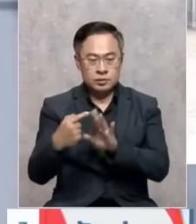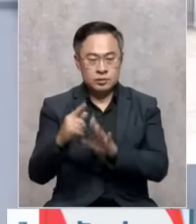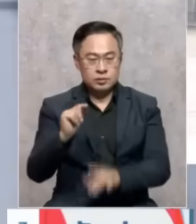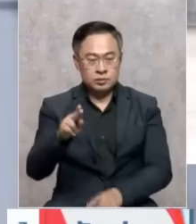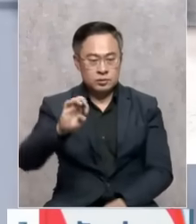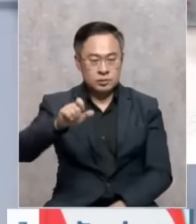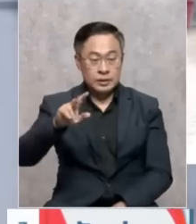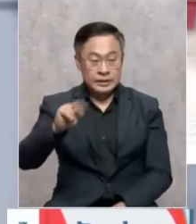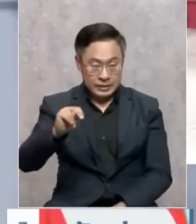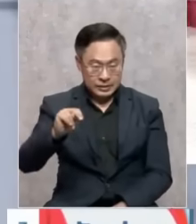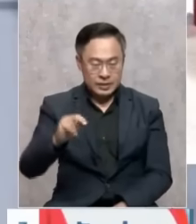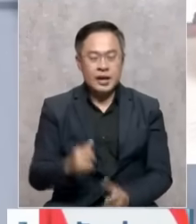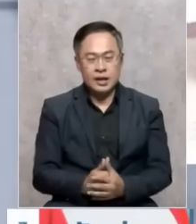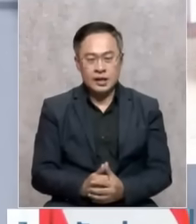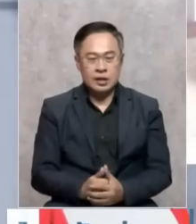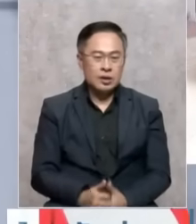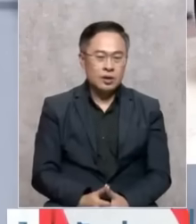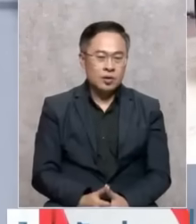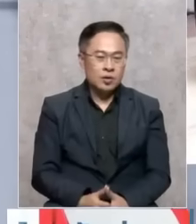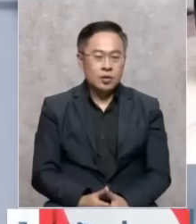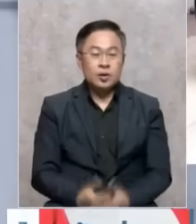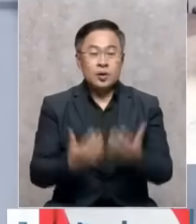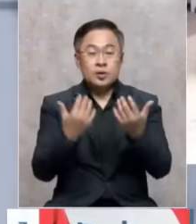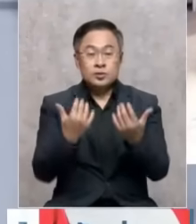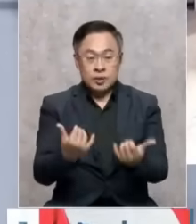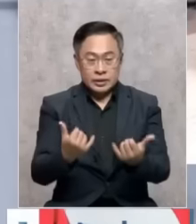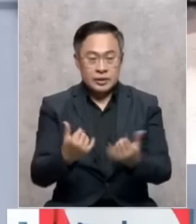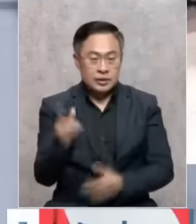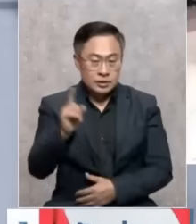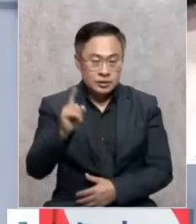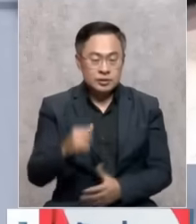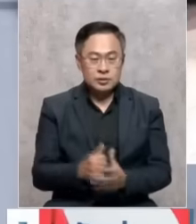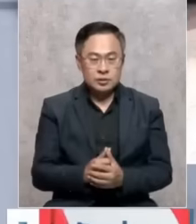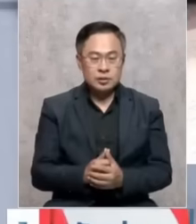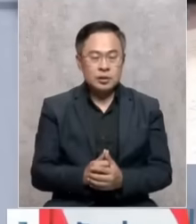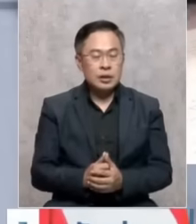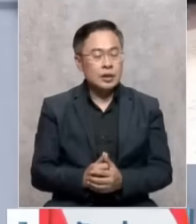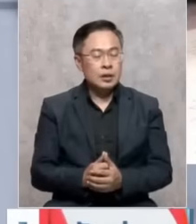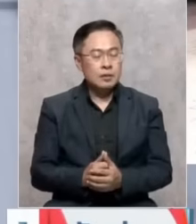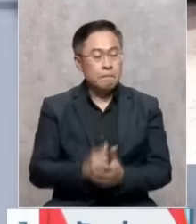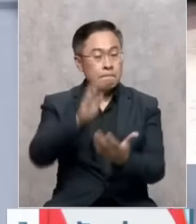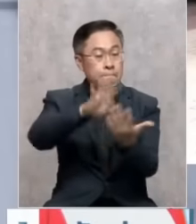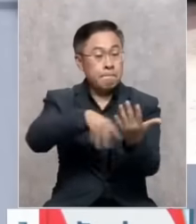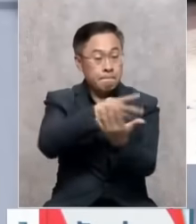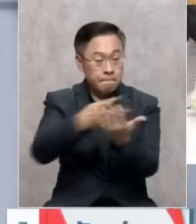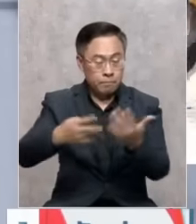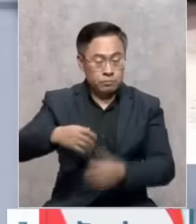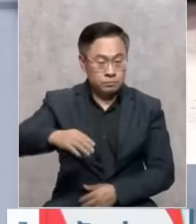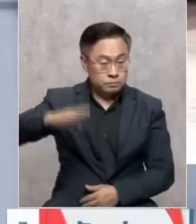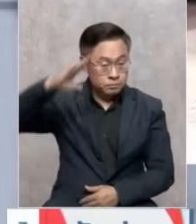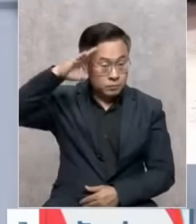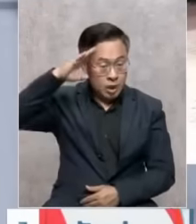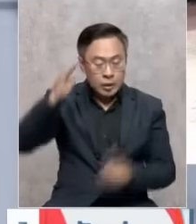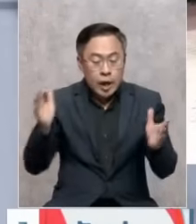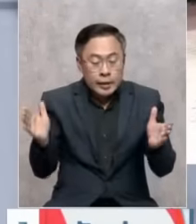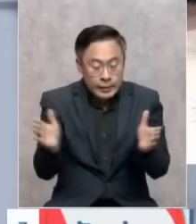มเนี่ยนะครับคือที่หลายคนจับตาลดขนาดกองทัพคำถามคือจะลดยังไ